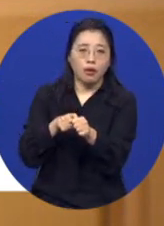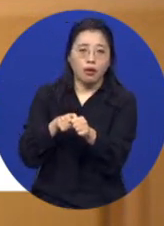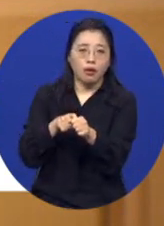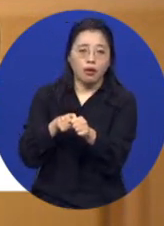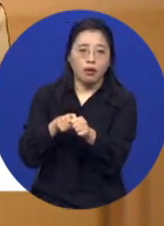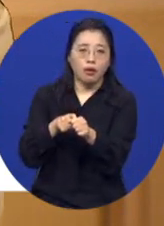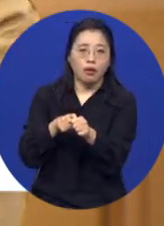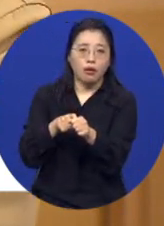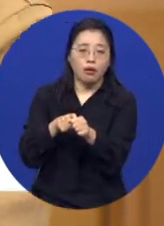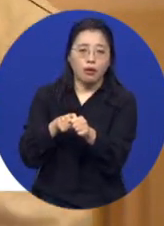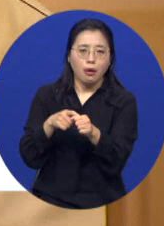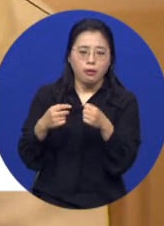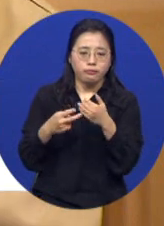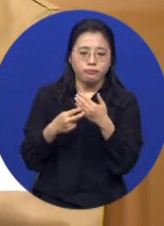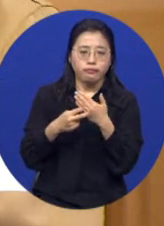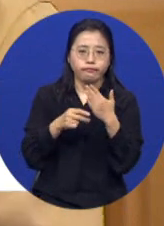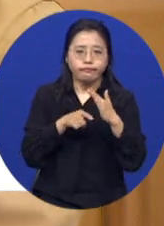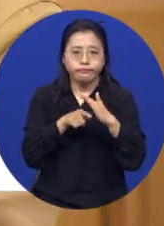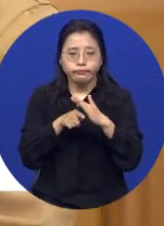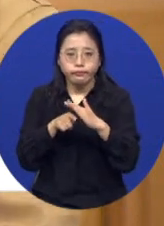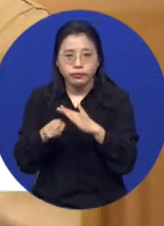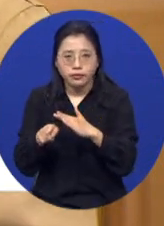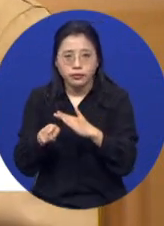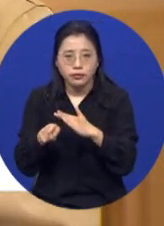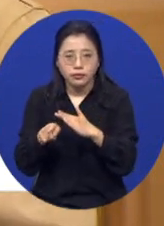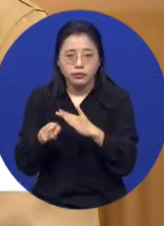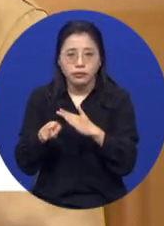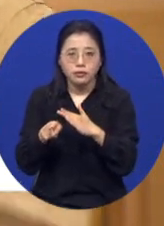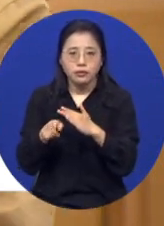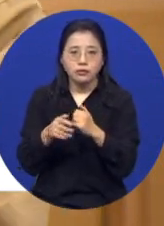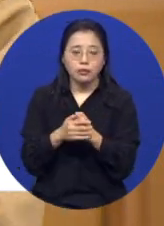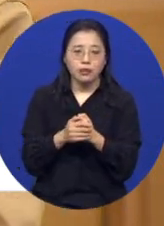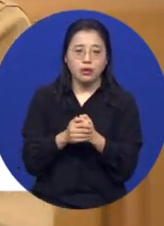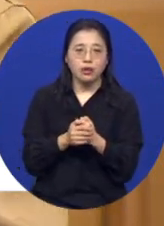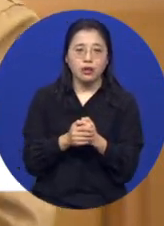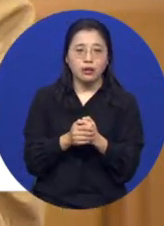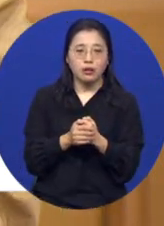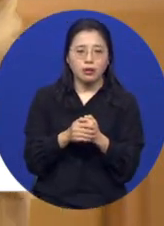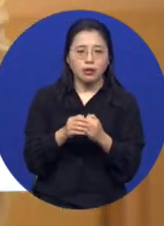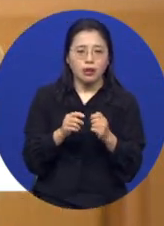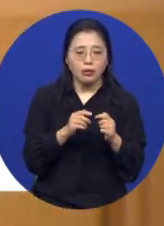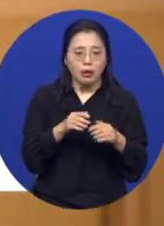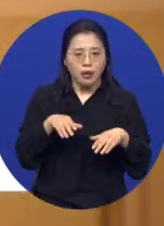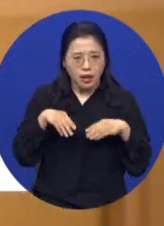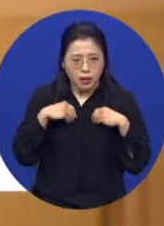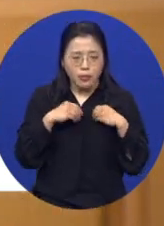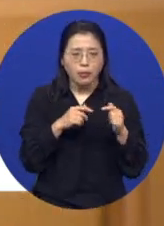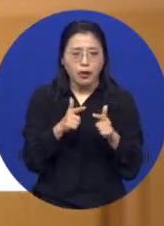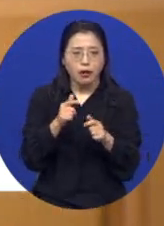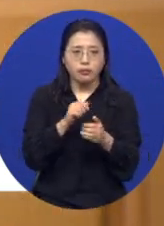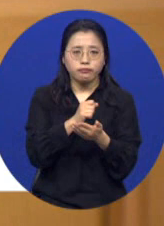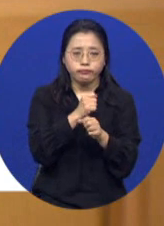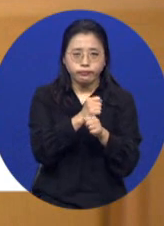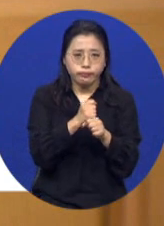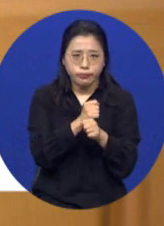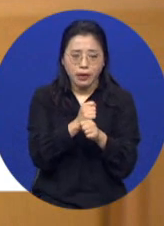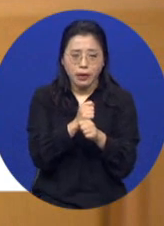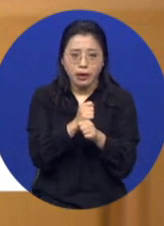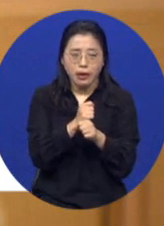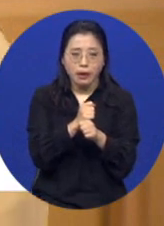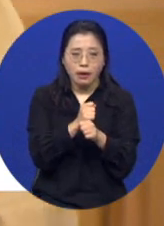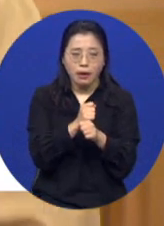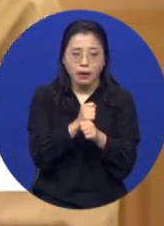넣어야 되니까 그 환자를 덮을 이불을 갖고 가서 이불을